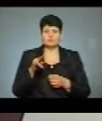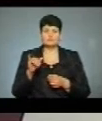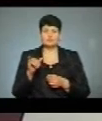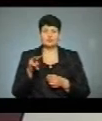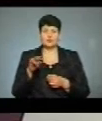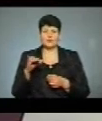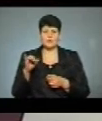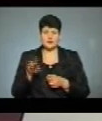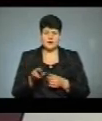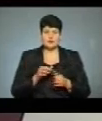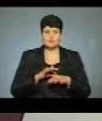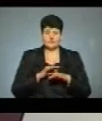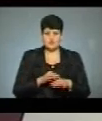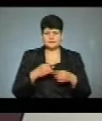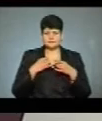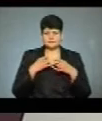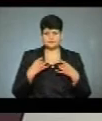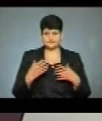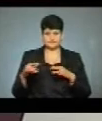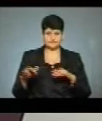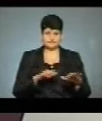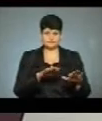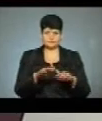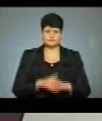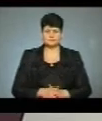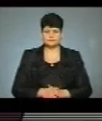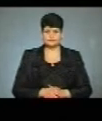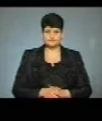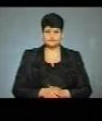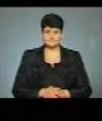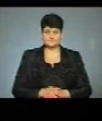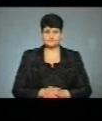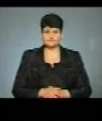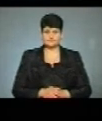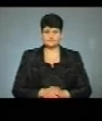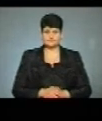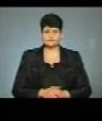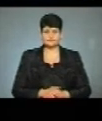провели урочисту академію. Більше про це у сюжеті Марії Котенко.